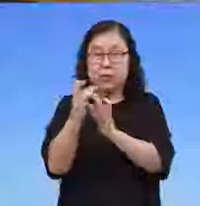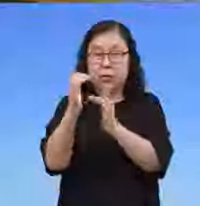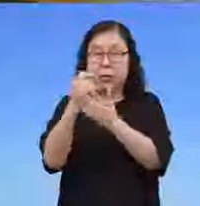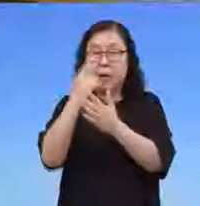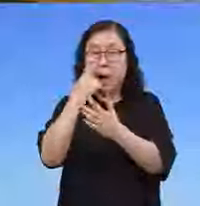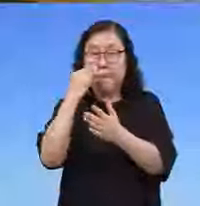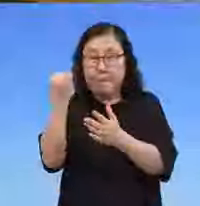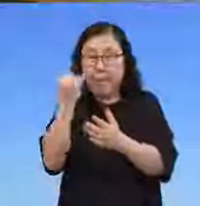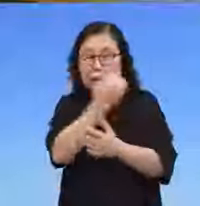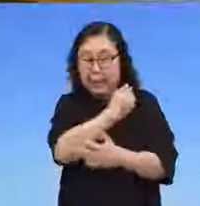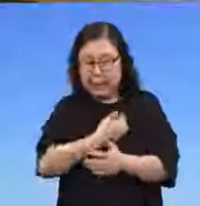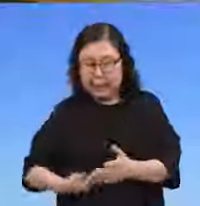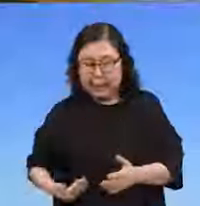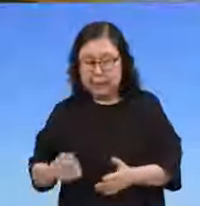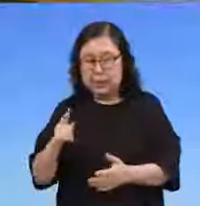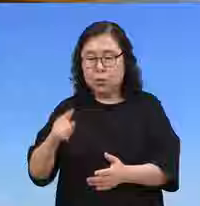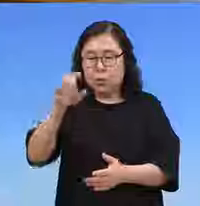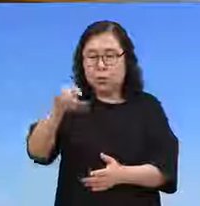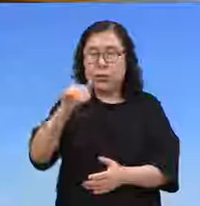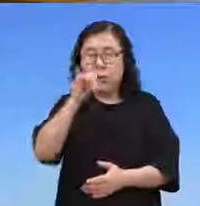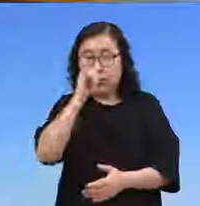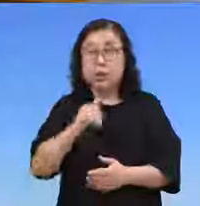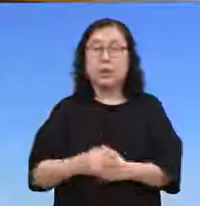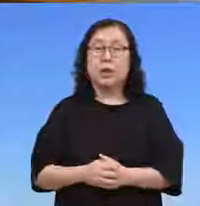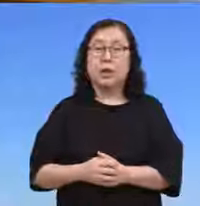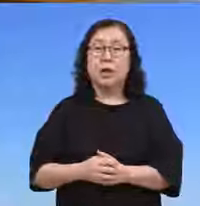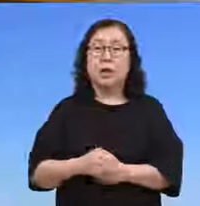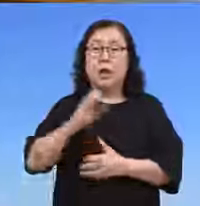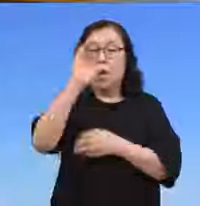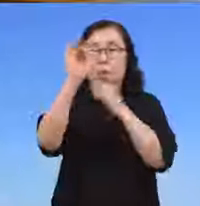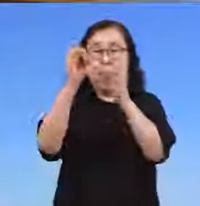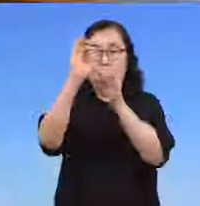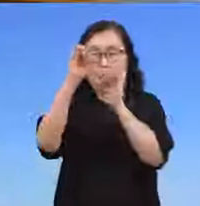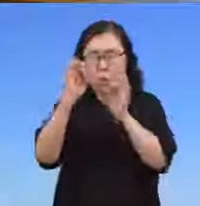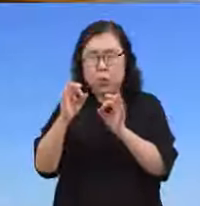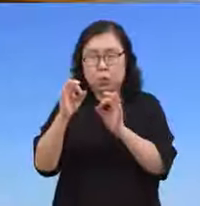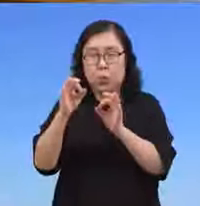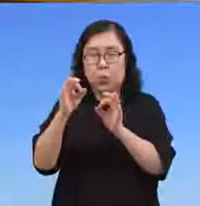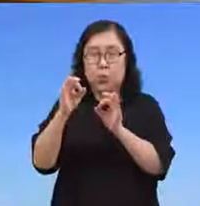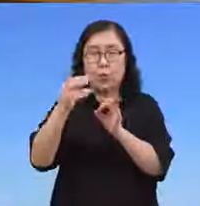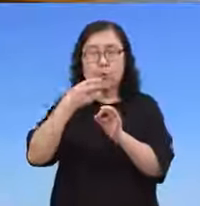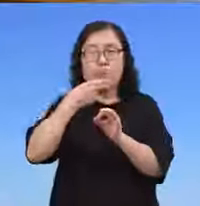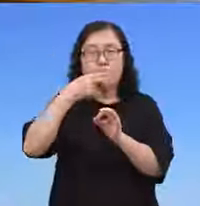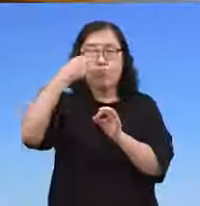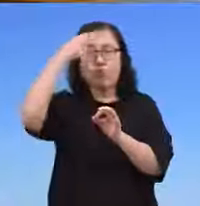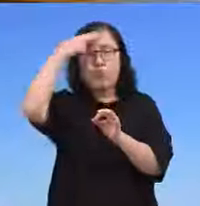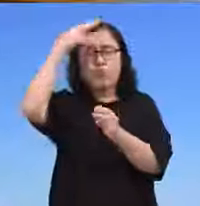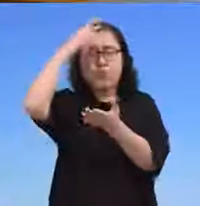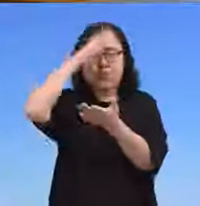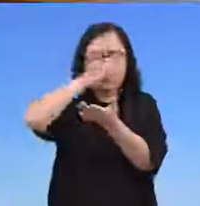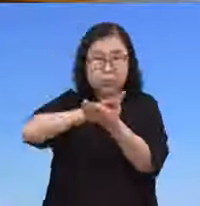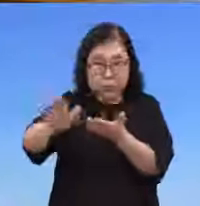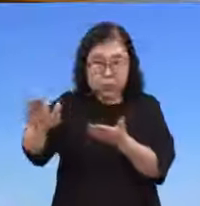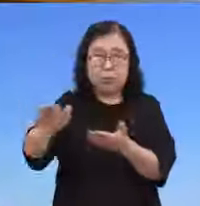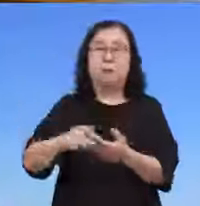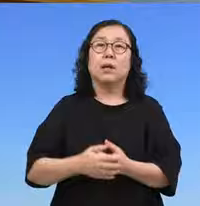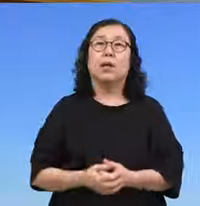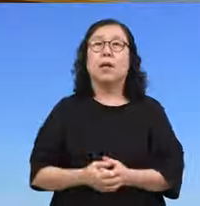계시고 예수와 그 제자들도 혼례의 청함을 받았더니 그 다음에 포도주가 떨어진지라.